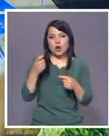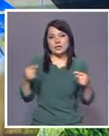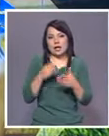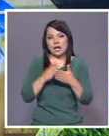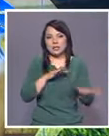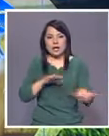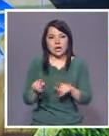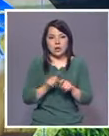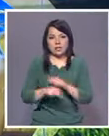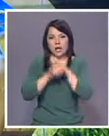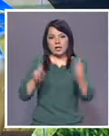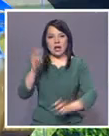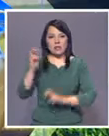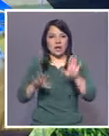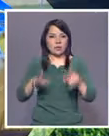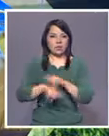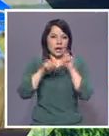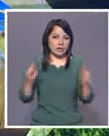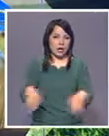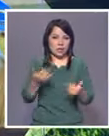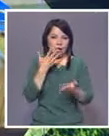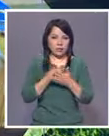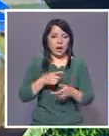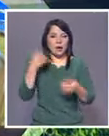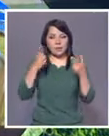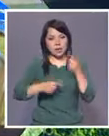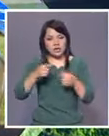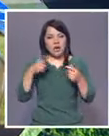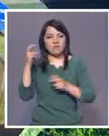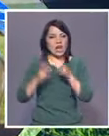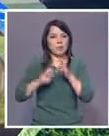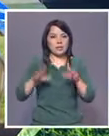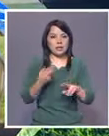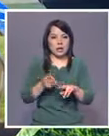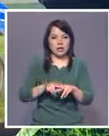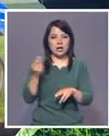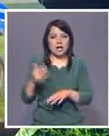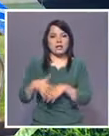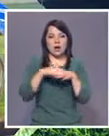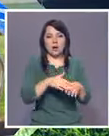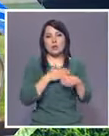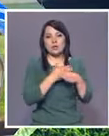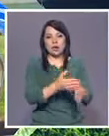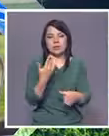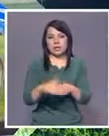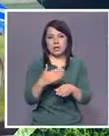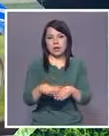қайтарымы мол жобалардың бірі. Сағынғұмаров отбасына тиесілі сүт фермасы ырыс бағдарламасы бойынша қаржыландырылып отыр.